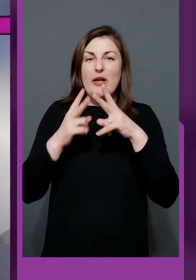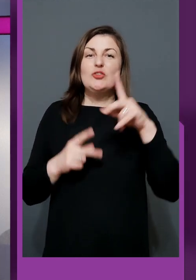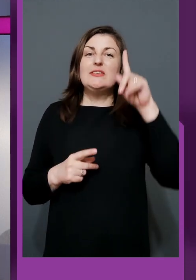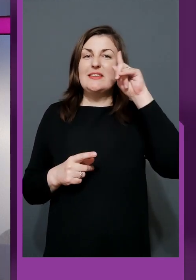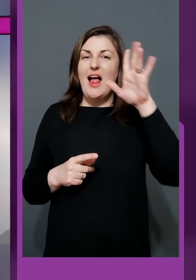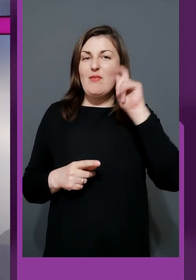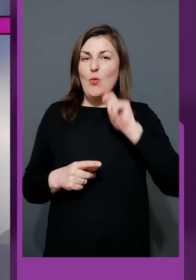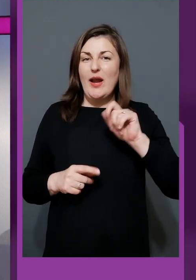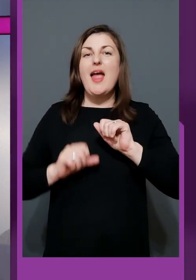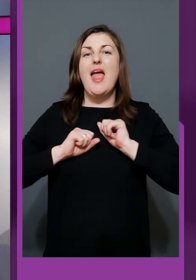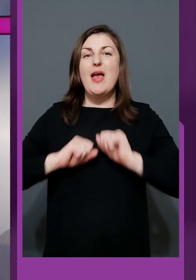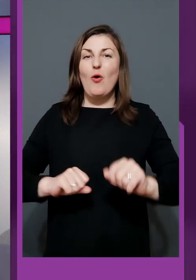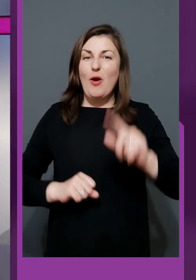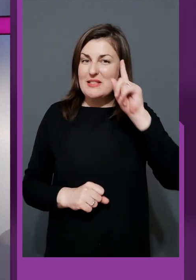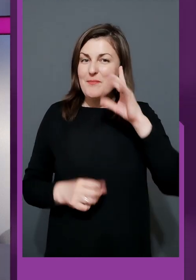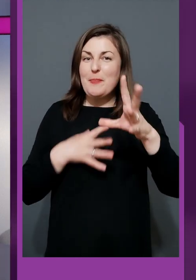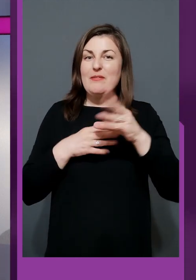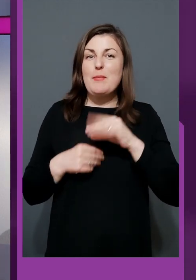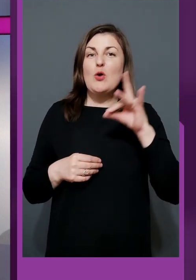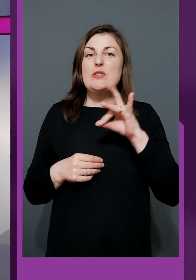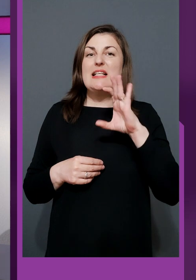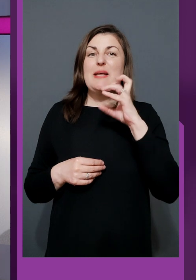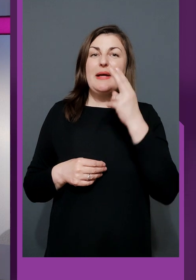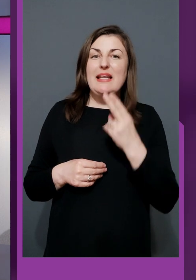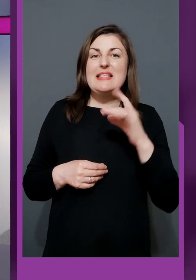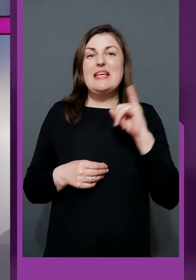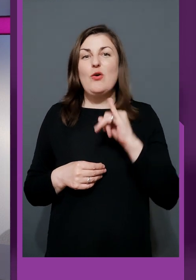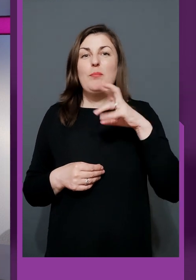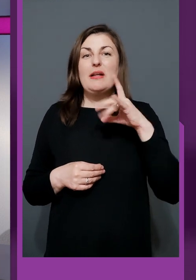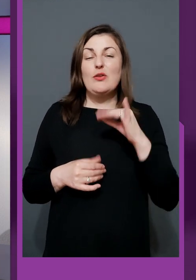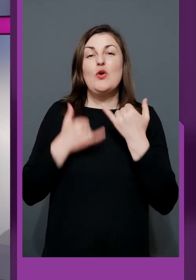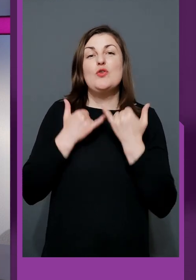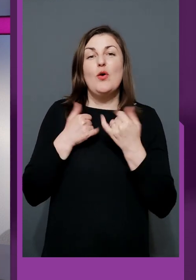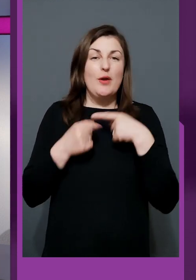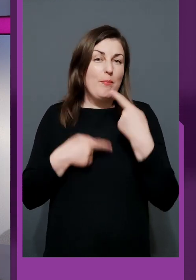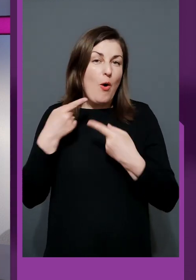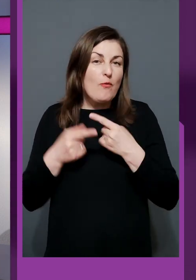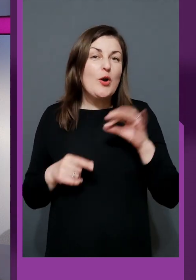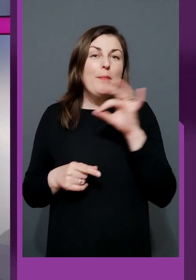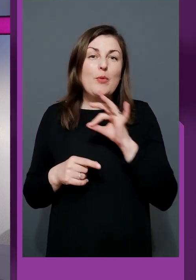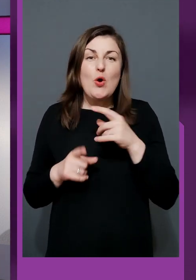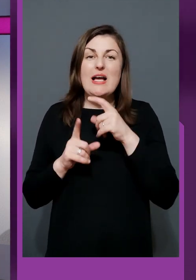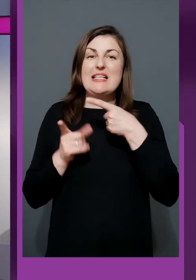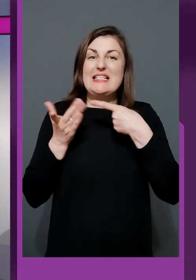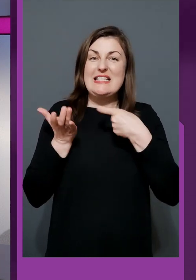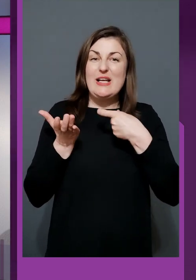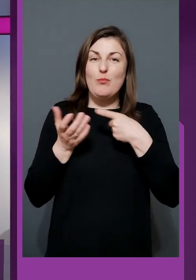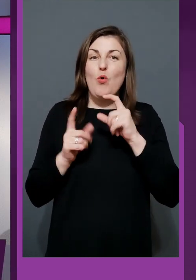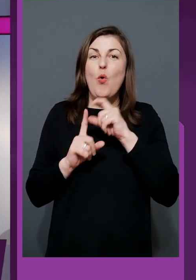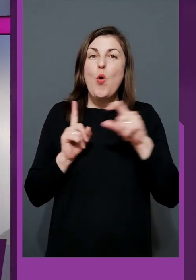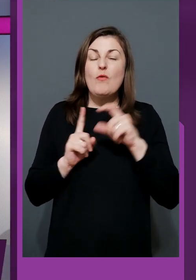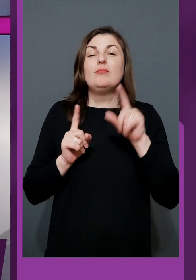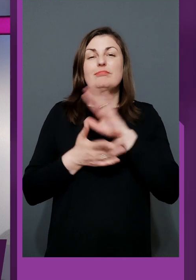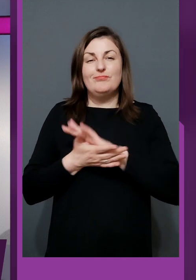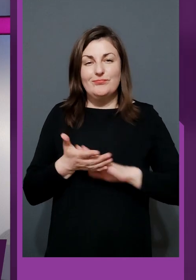Україні Героям слава з вами Руслан Семенець та Ігор Мартиненко сьогодні поговоримо про стрільбу кульову так